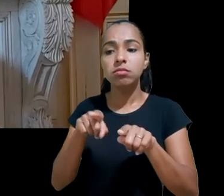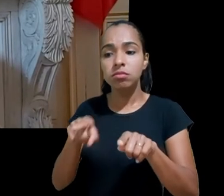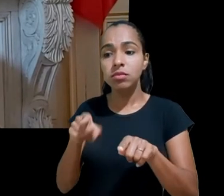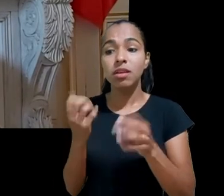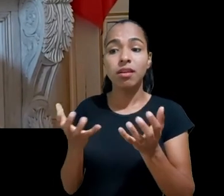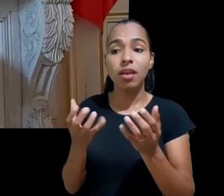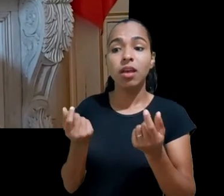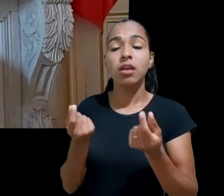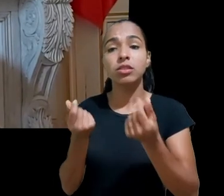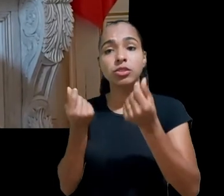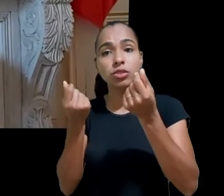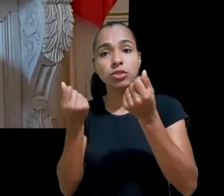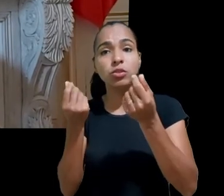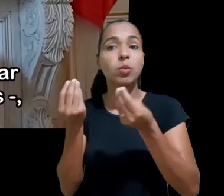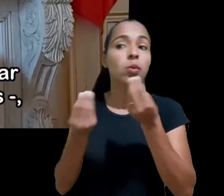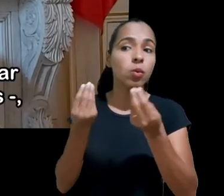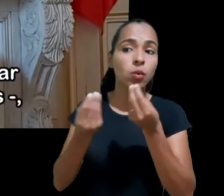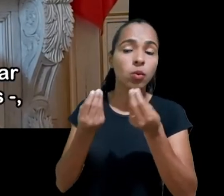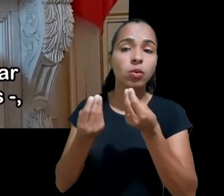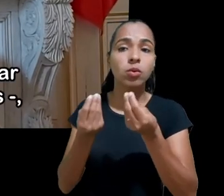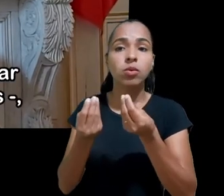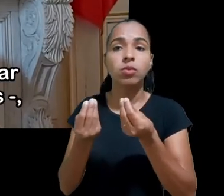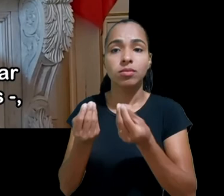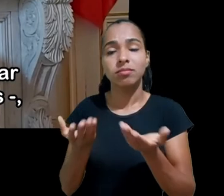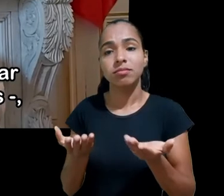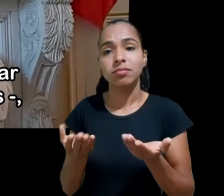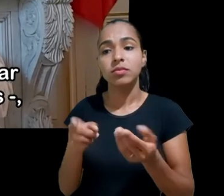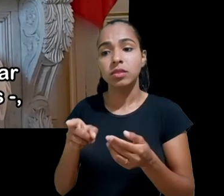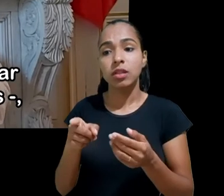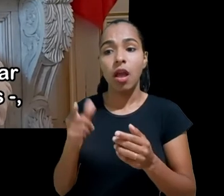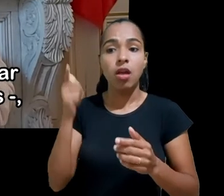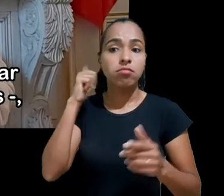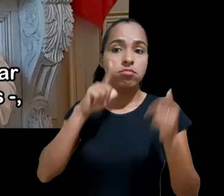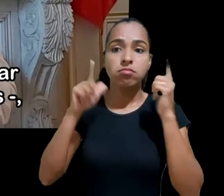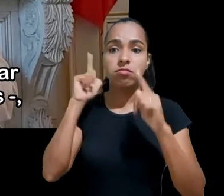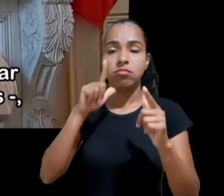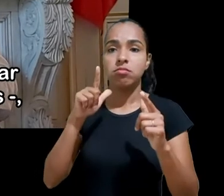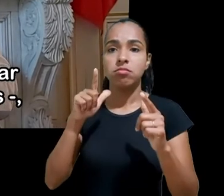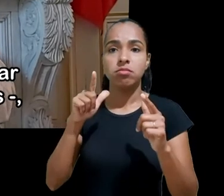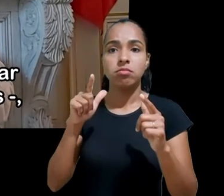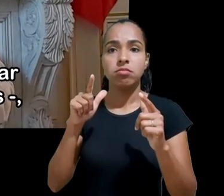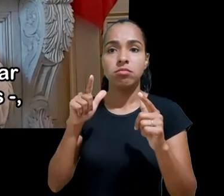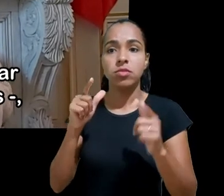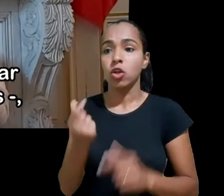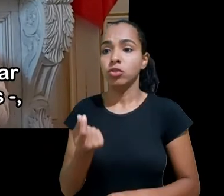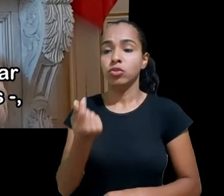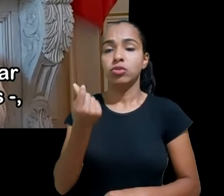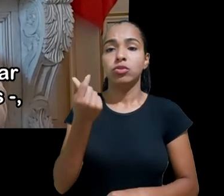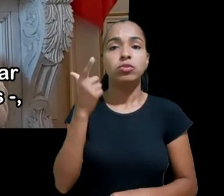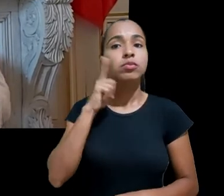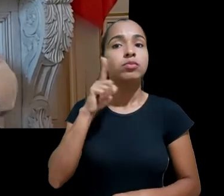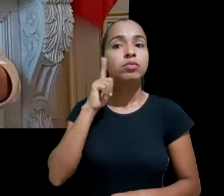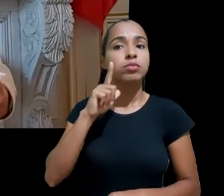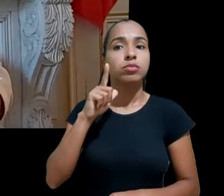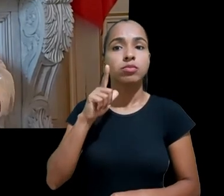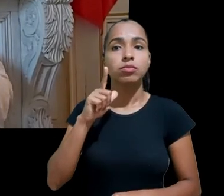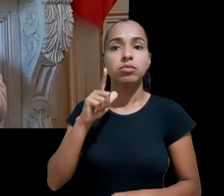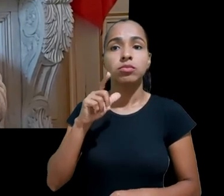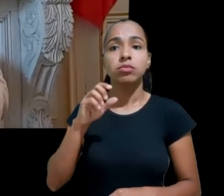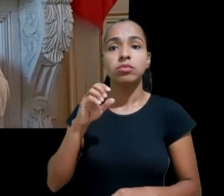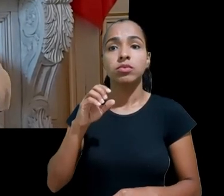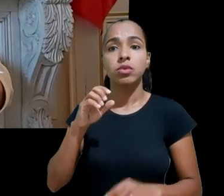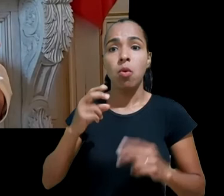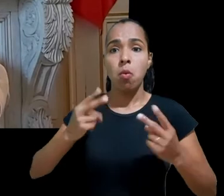que l'argent qui est généré par cette activité et encore une fois ça peut aller jusqu'à plusieurs dizaines plusieurs centaines de milliers de dollars du fait de la